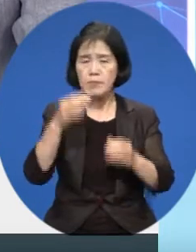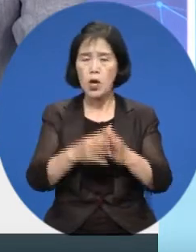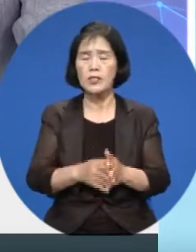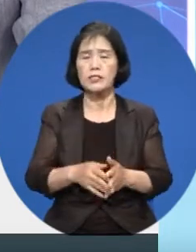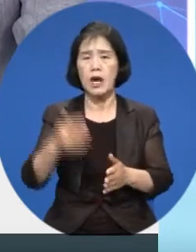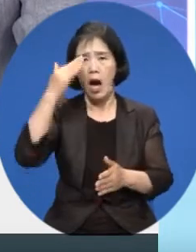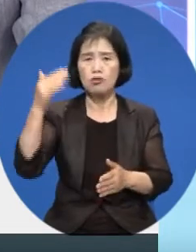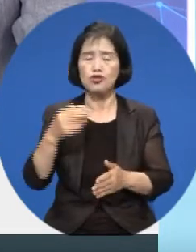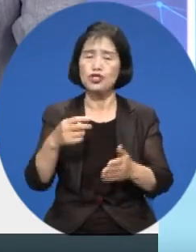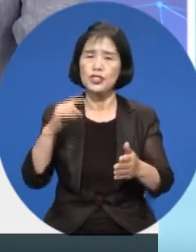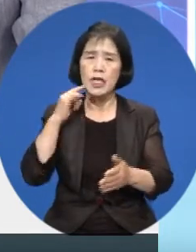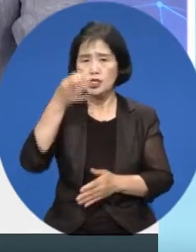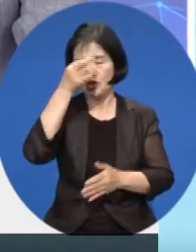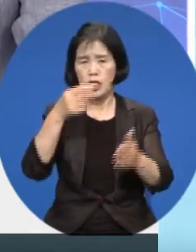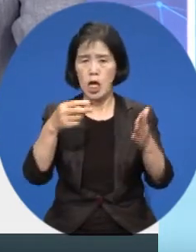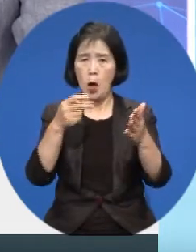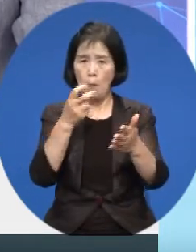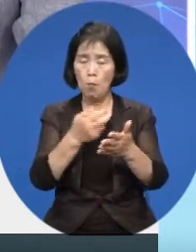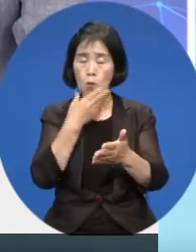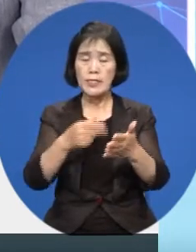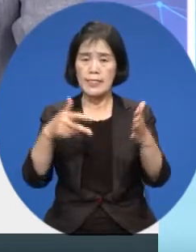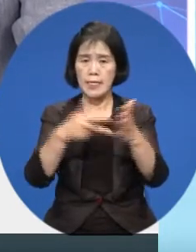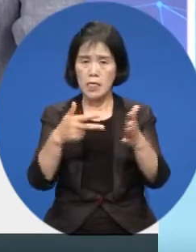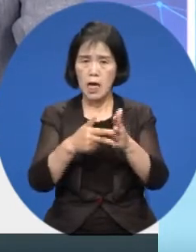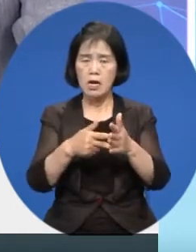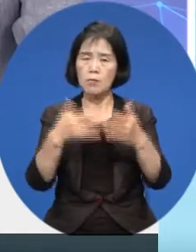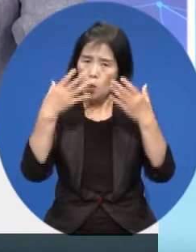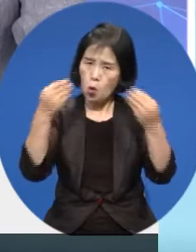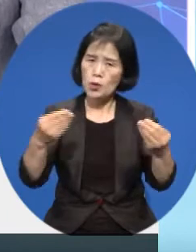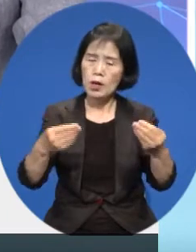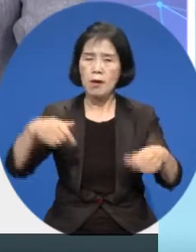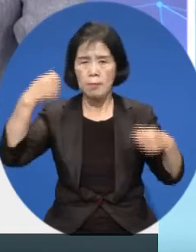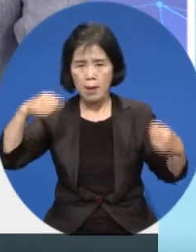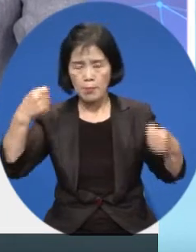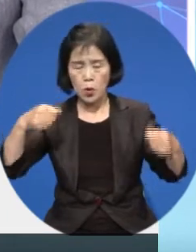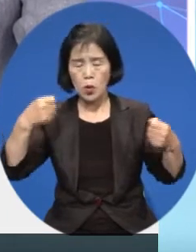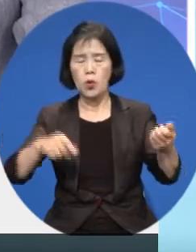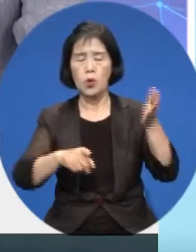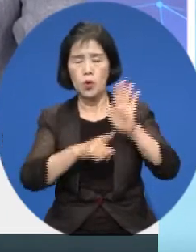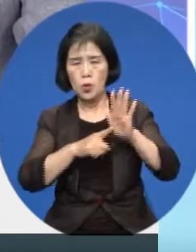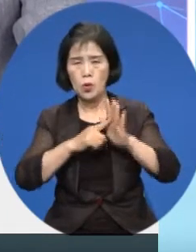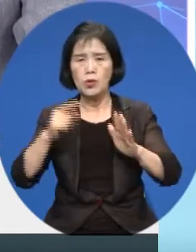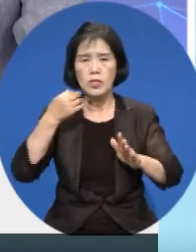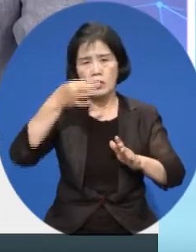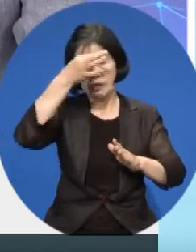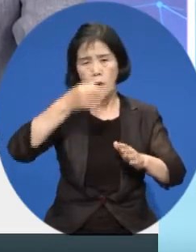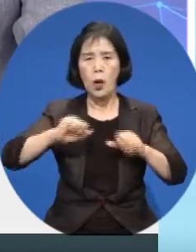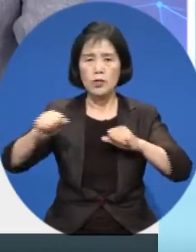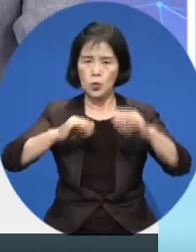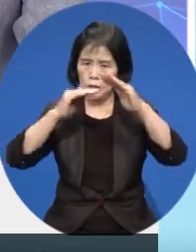에서 관리 되고 있는데요 일정 기간 또한 공개 발표된 예술 또 혹은 예술 도시 내용이 있어야